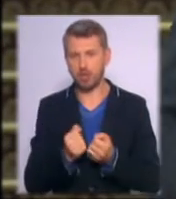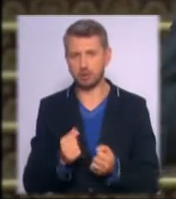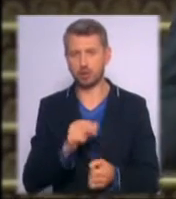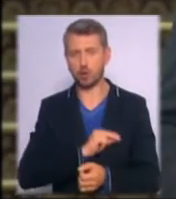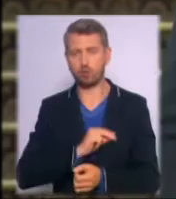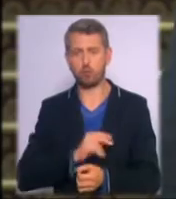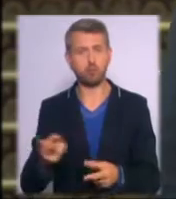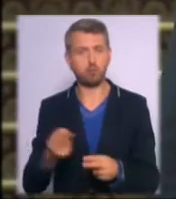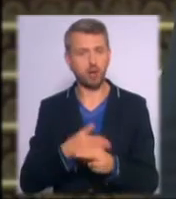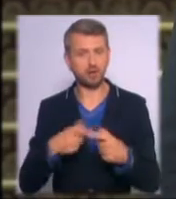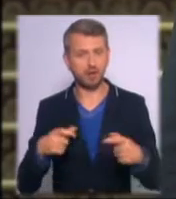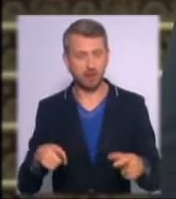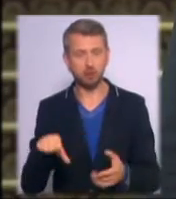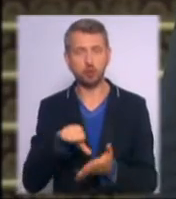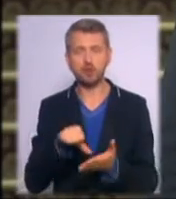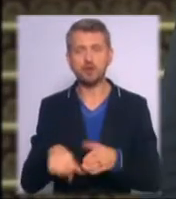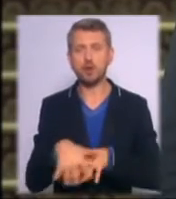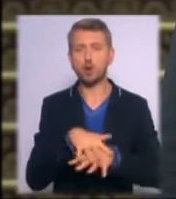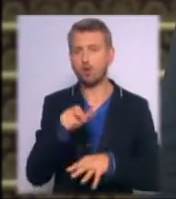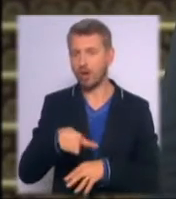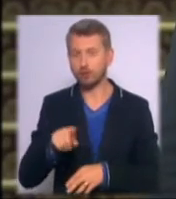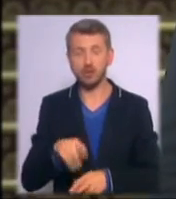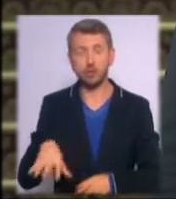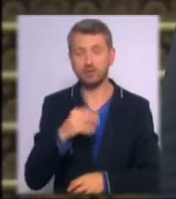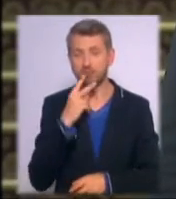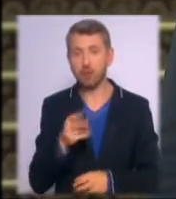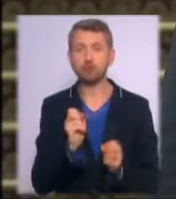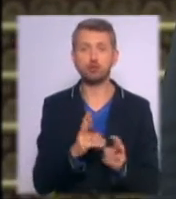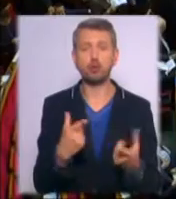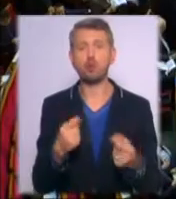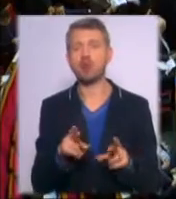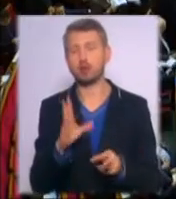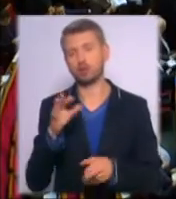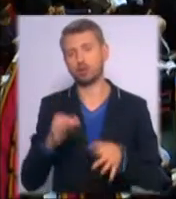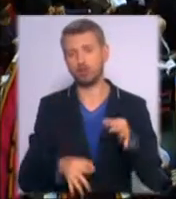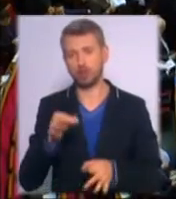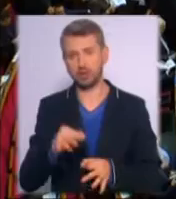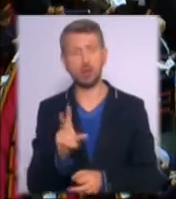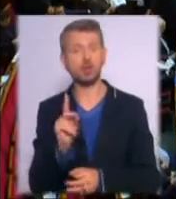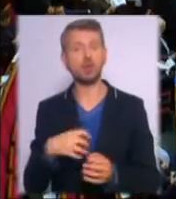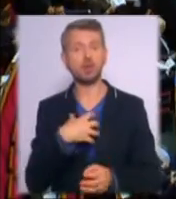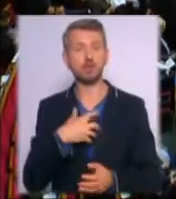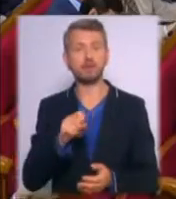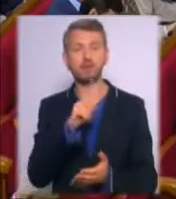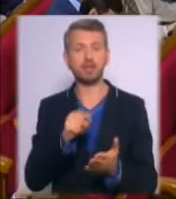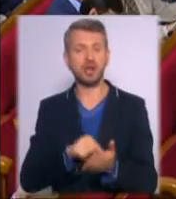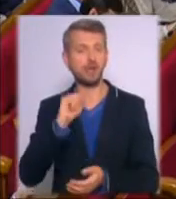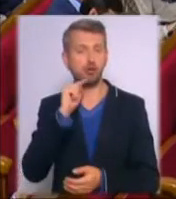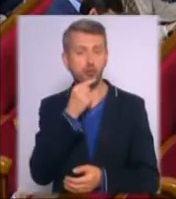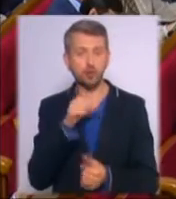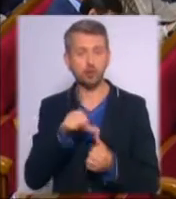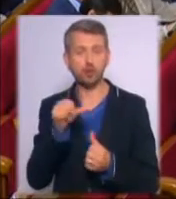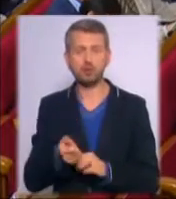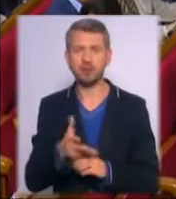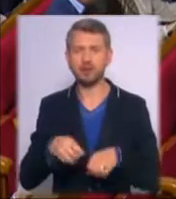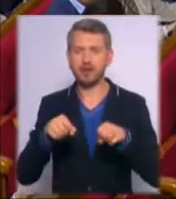пройде екзамен за участю громадськості, щоб всі бачили. Хто, де і як буде судити. Друге важливе питання на тижні – економічне. Зокрема, низка